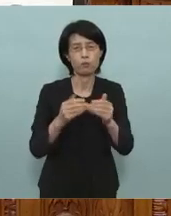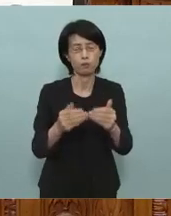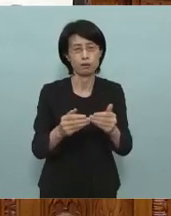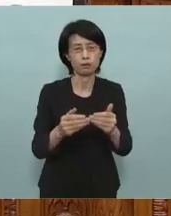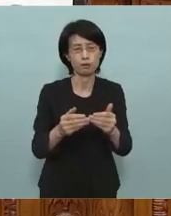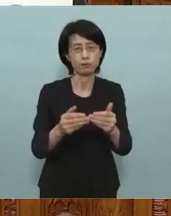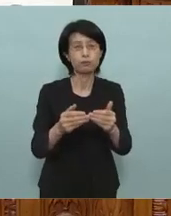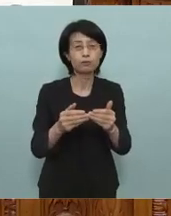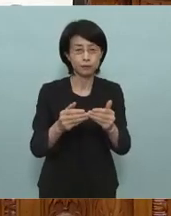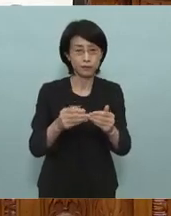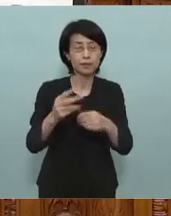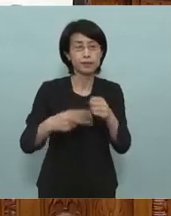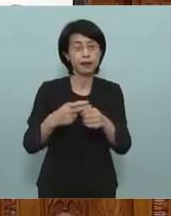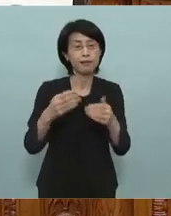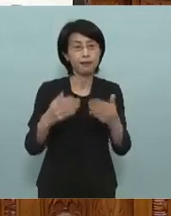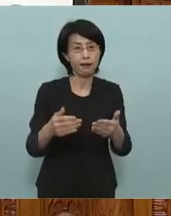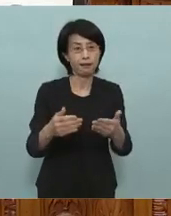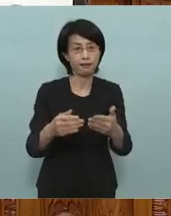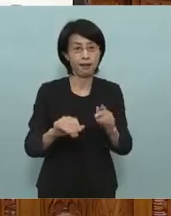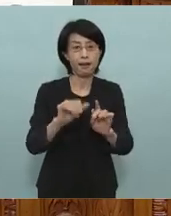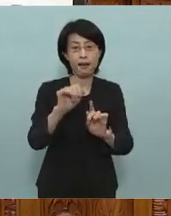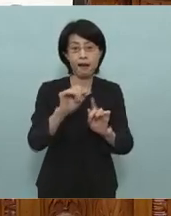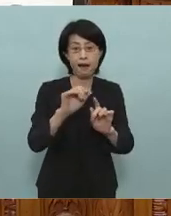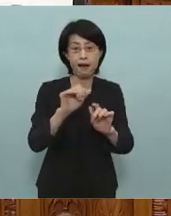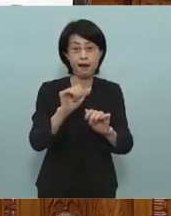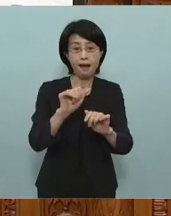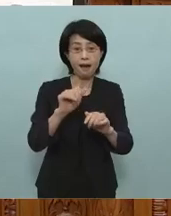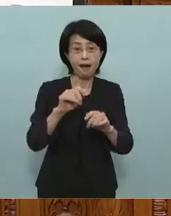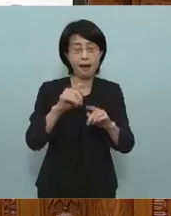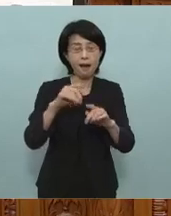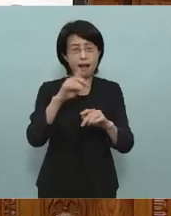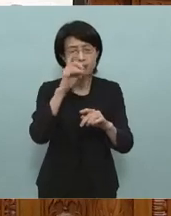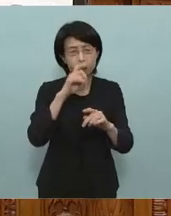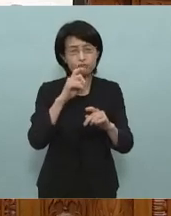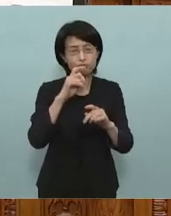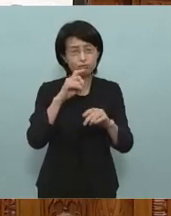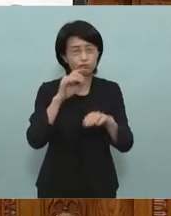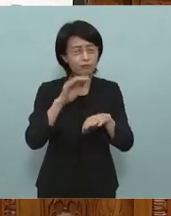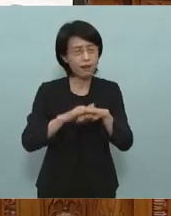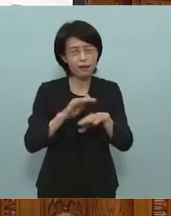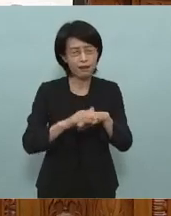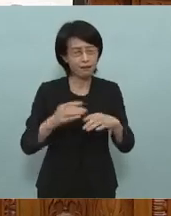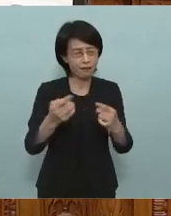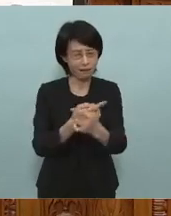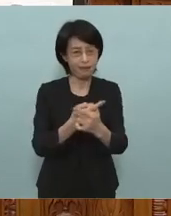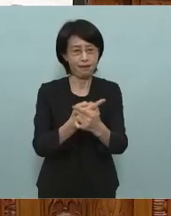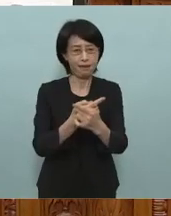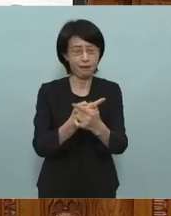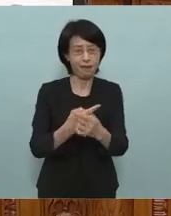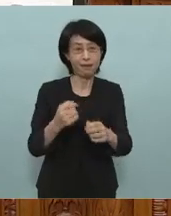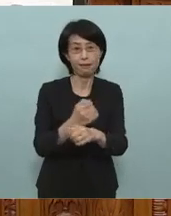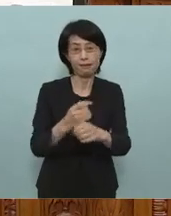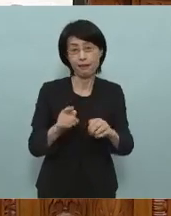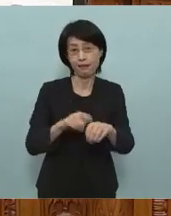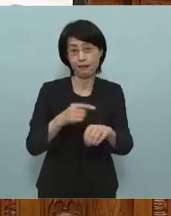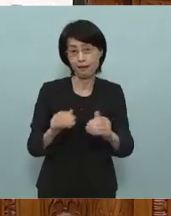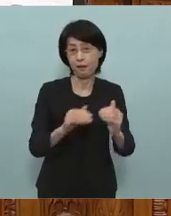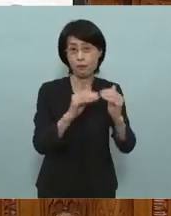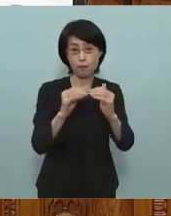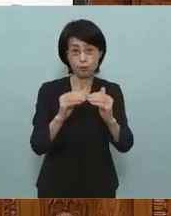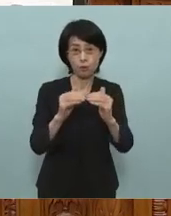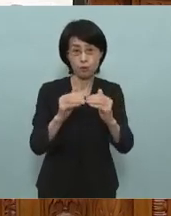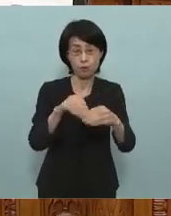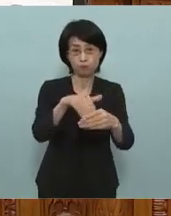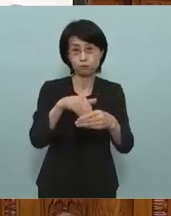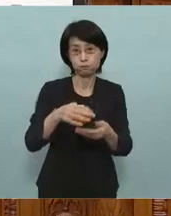適正を一層し新産業の創出人手不足の解消生産性の向上や